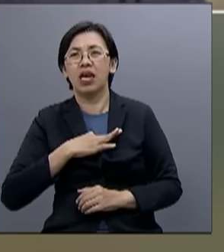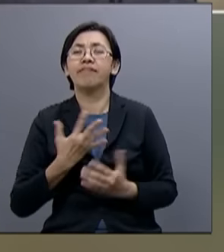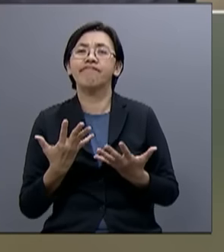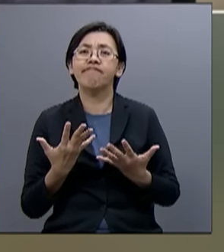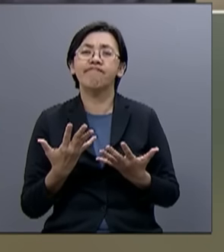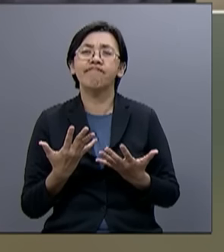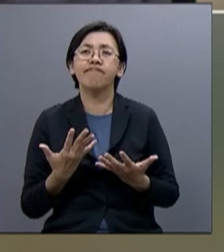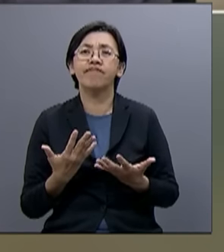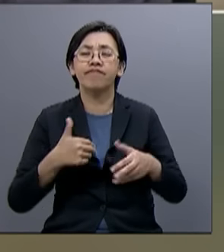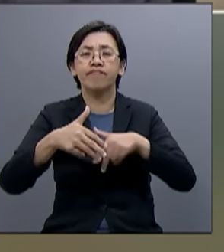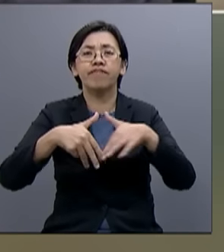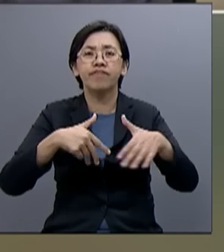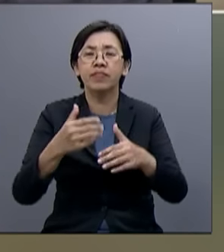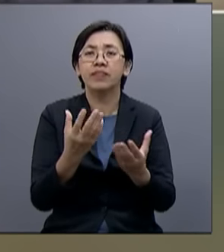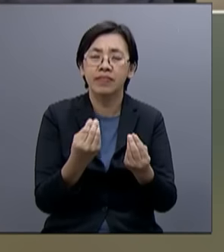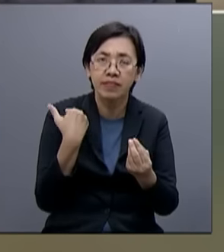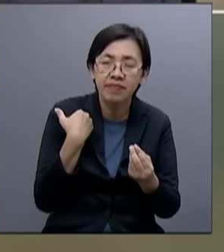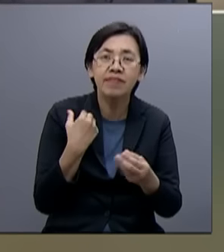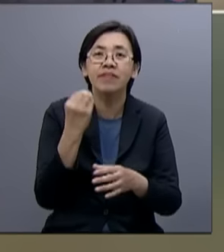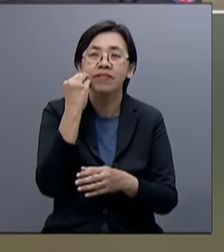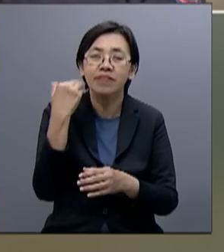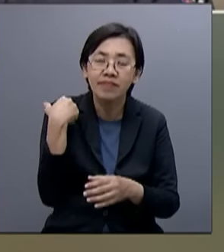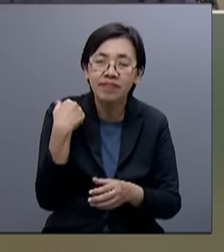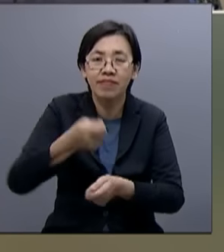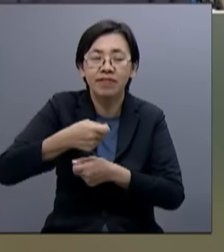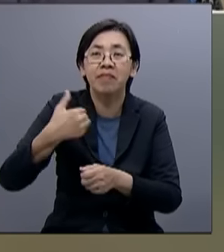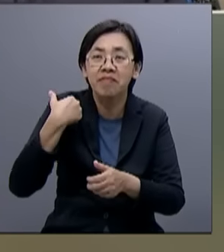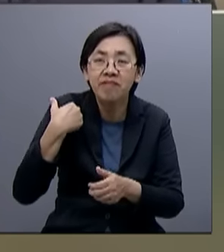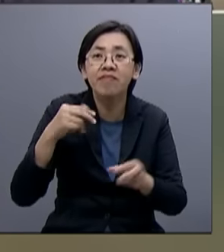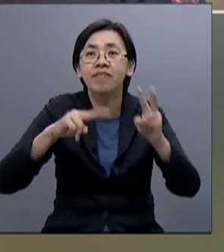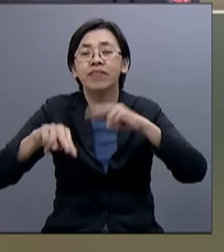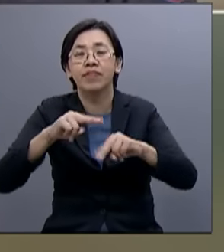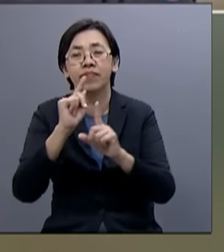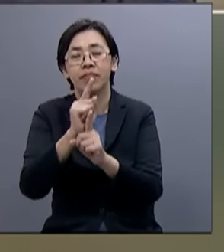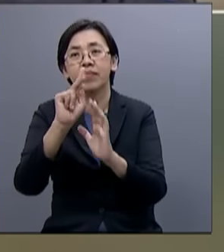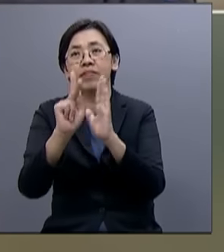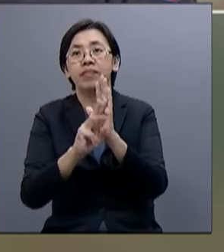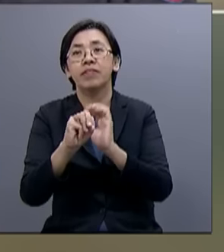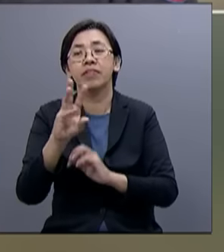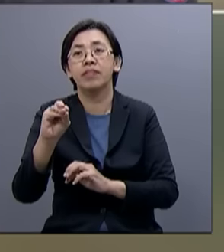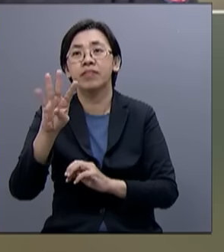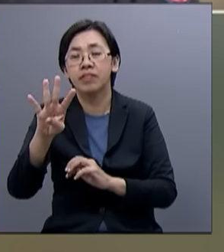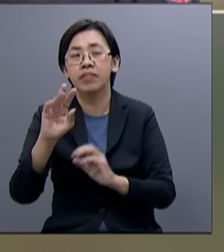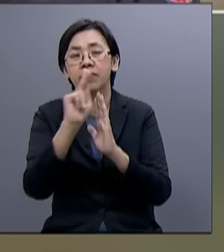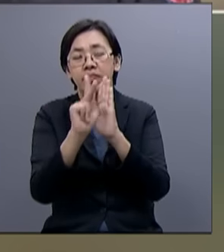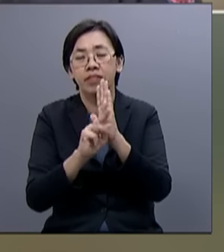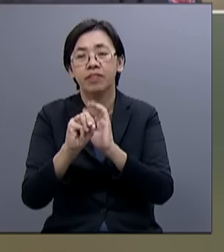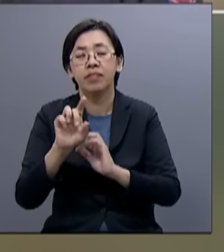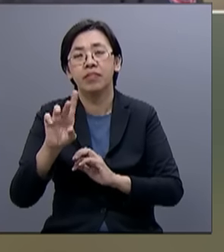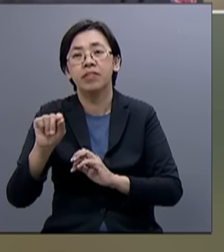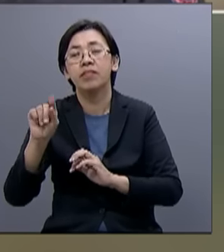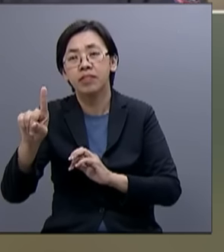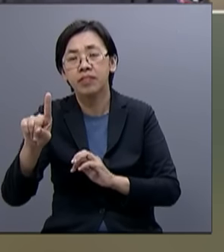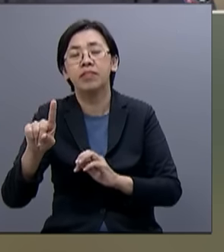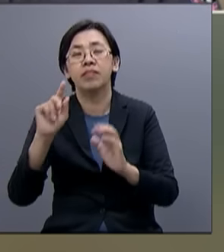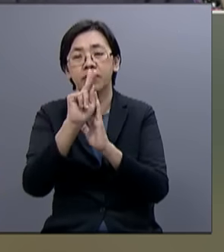หมายควา ชุมชนได้มีที่อยู่ที่อาศัยเทศททำกินเราสำรวจมาตา 64 มาตาสำรจมาตา 121พรบรสิ่วกุกอง